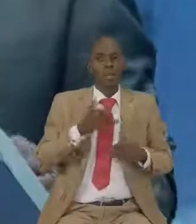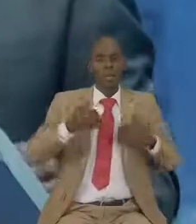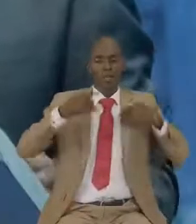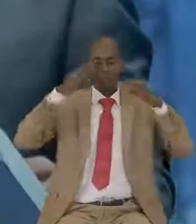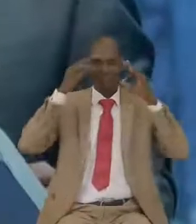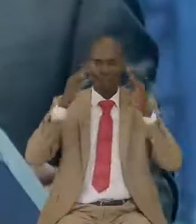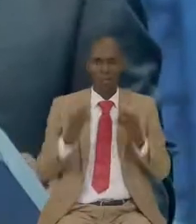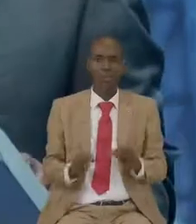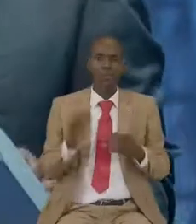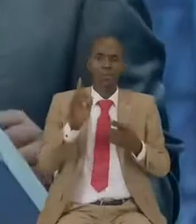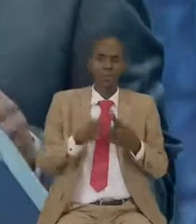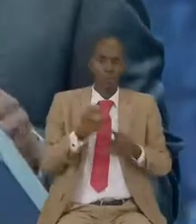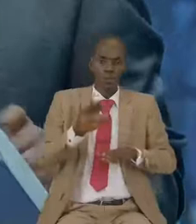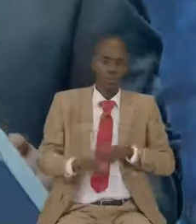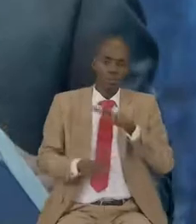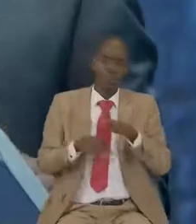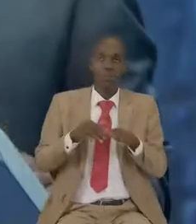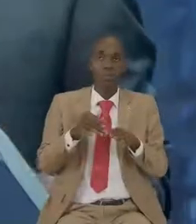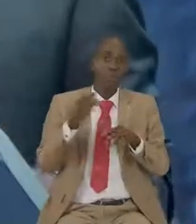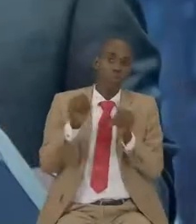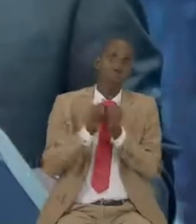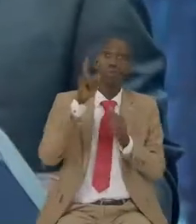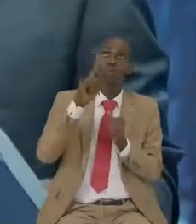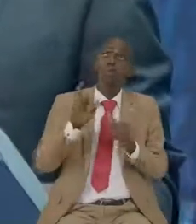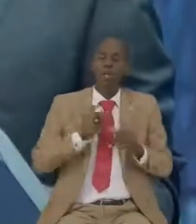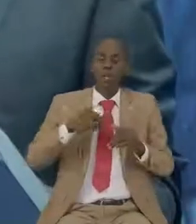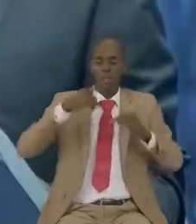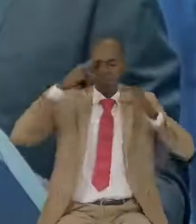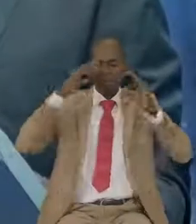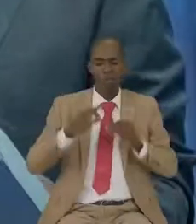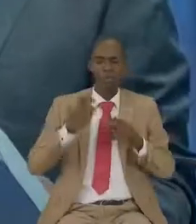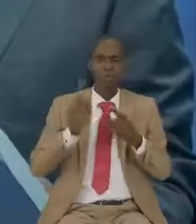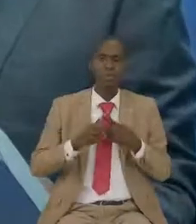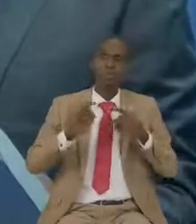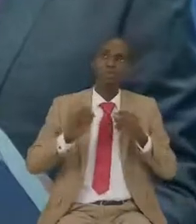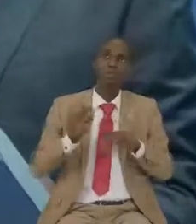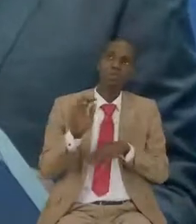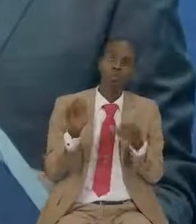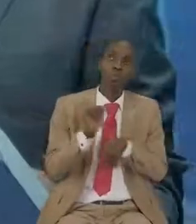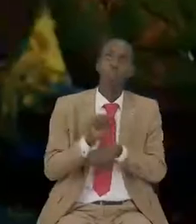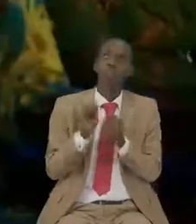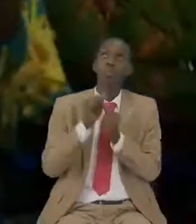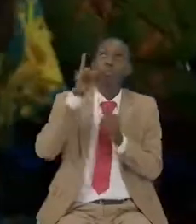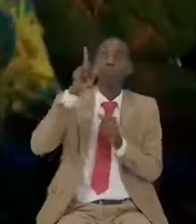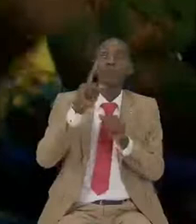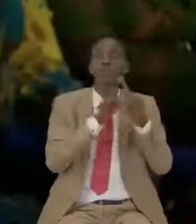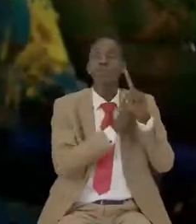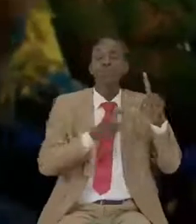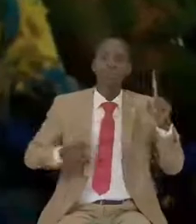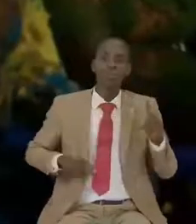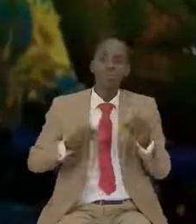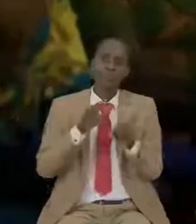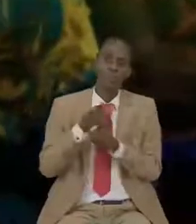décidé de marcher dans l'intégrité. J'ai décidé de vivre pour toi. J'ai décidé de me